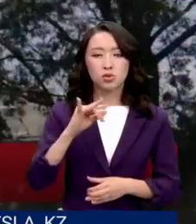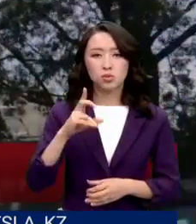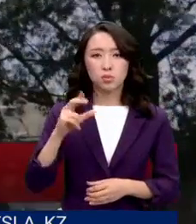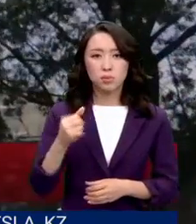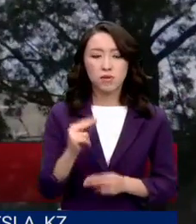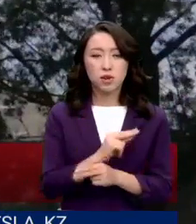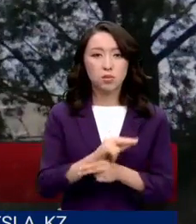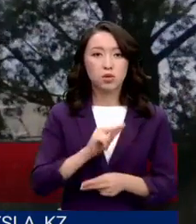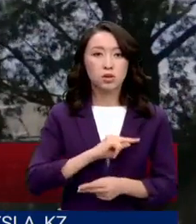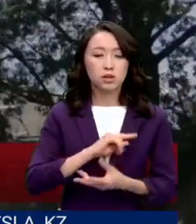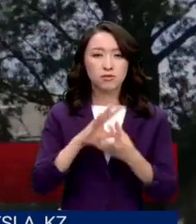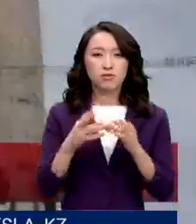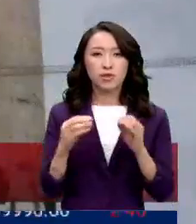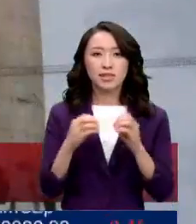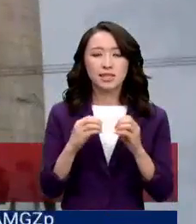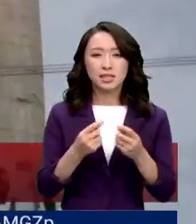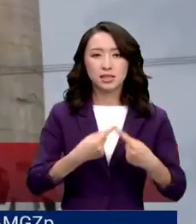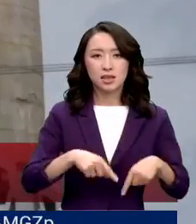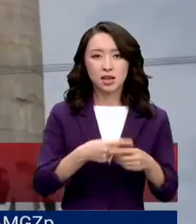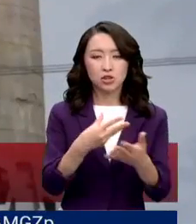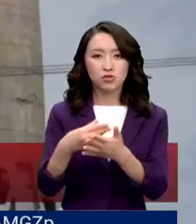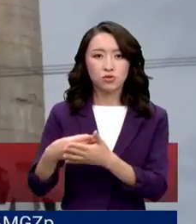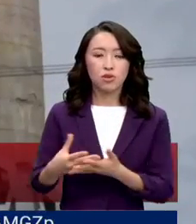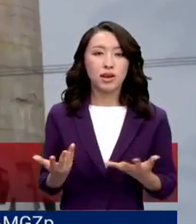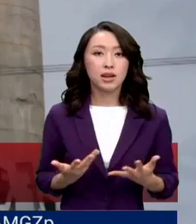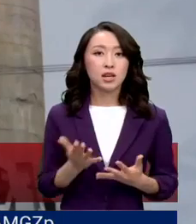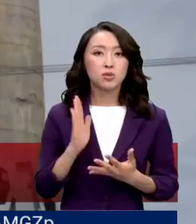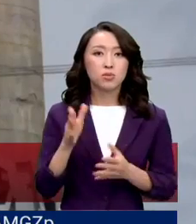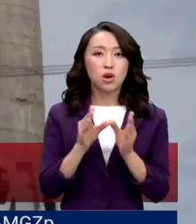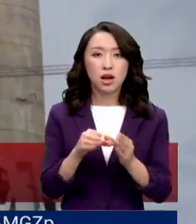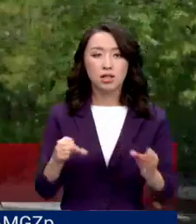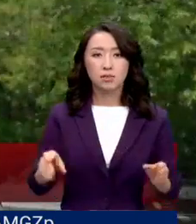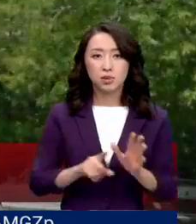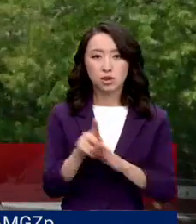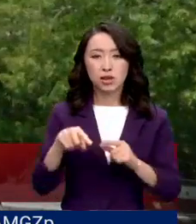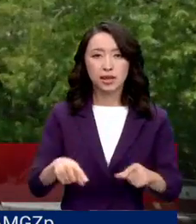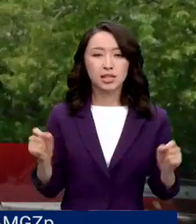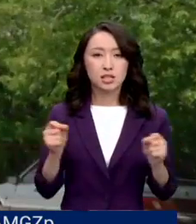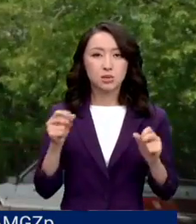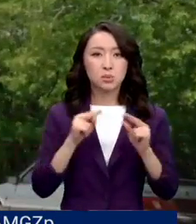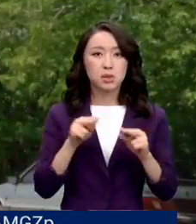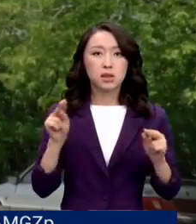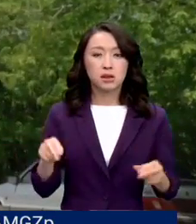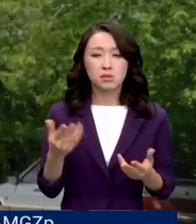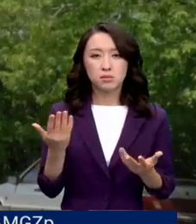ремонтных работах задействованы 10 подрядных организаций. Каким станет отопительный сезон этой зимой, петропавловцам остается лишь